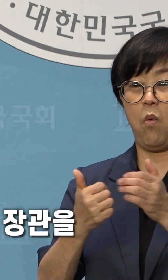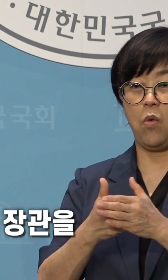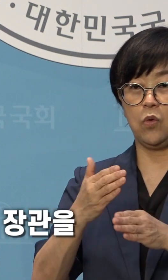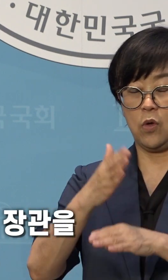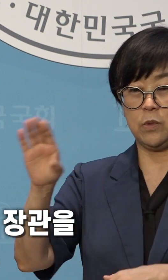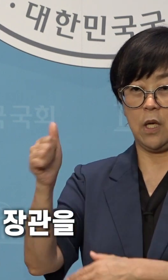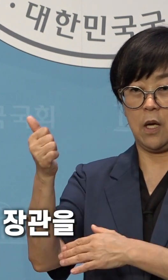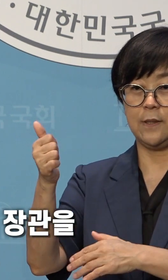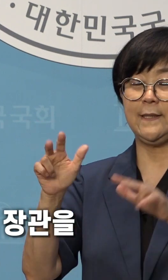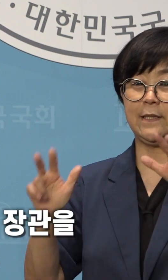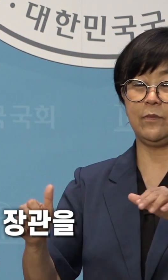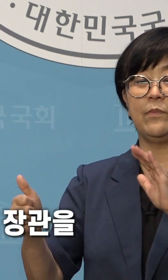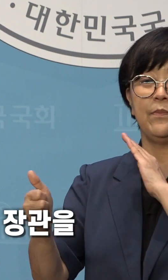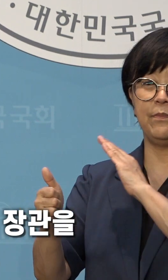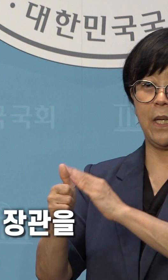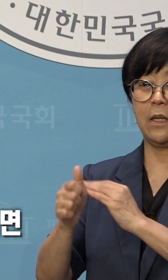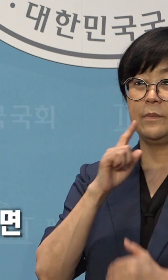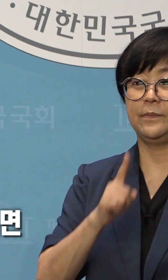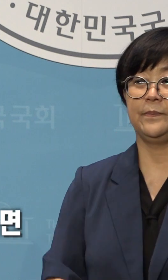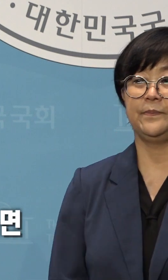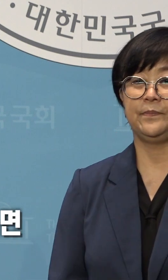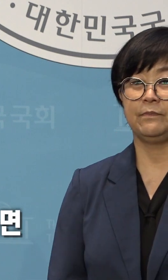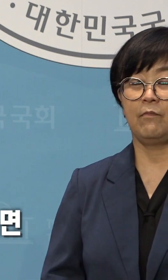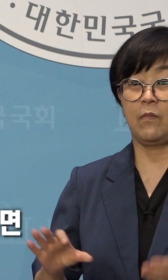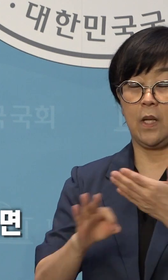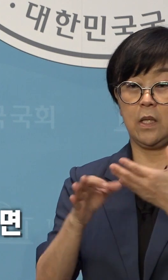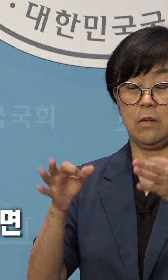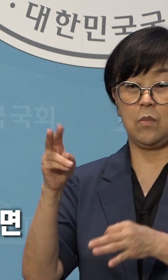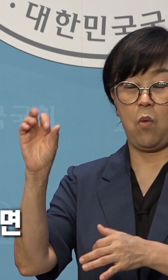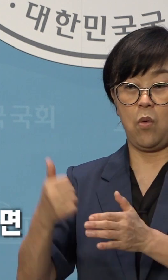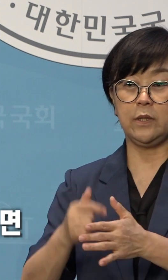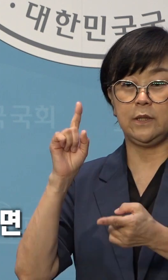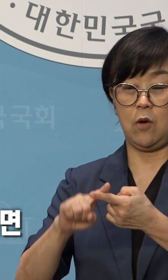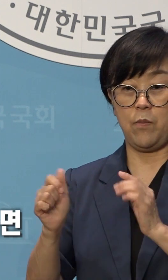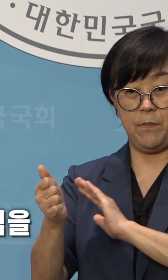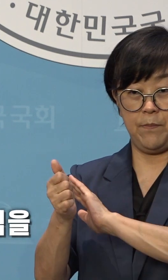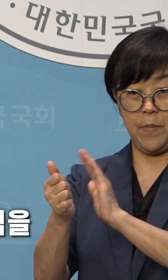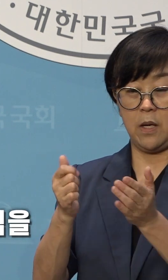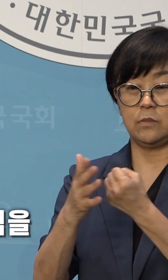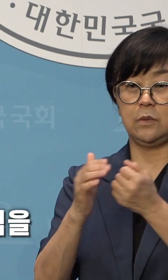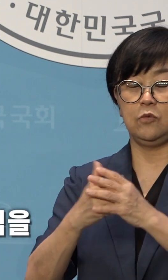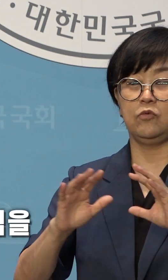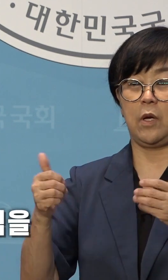지금 당장 해임하십시오. 만약 김영호 장관을 감싼다면